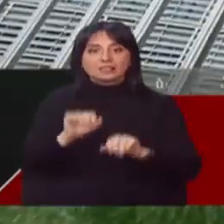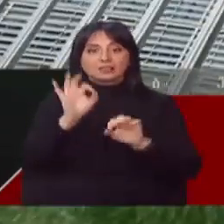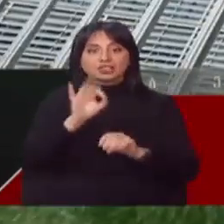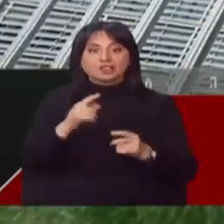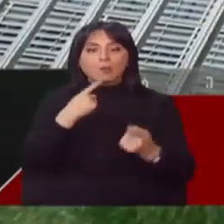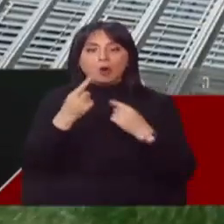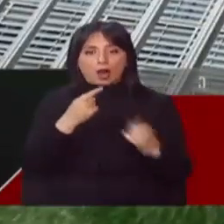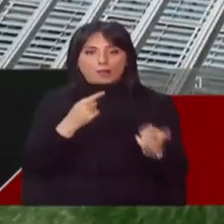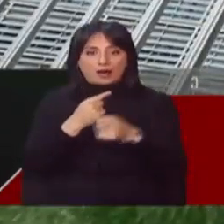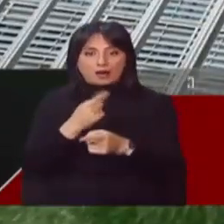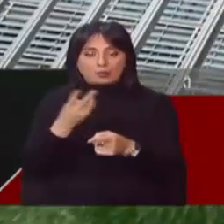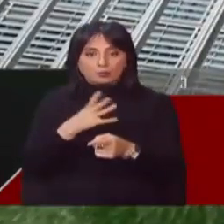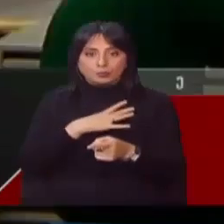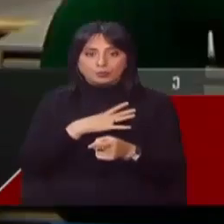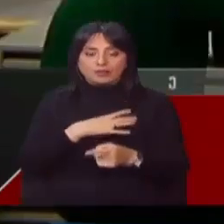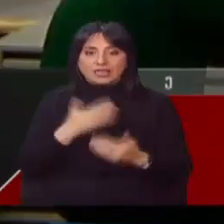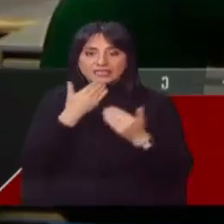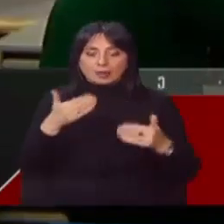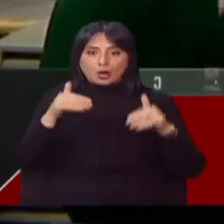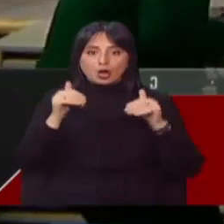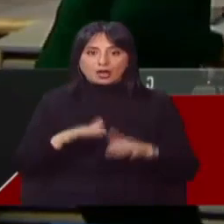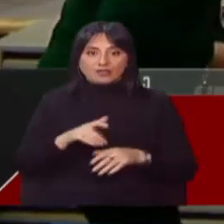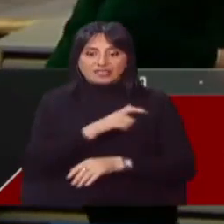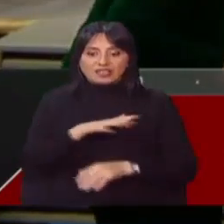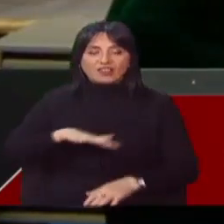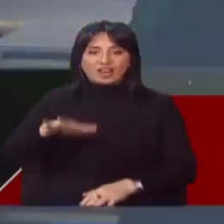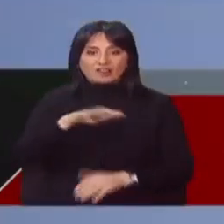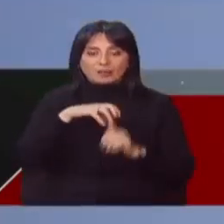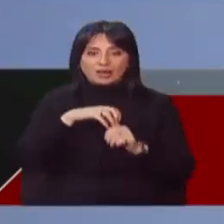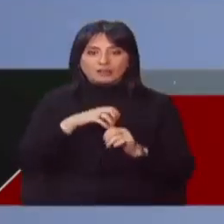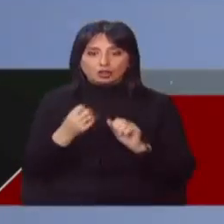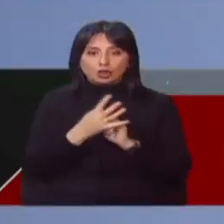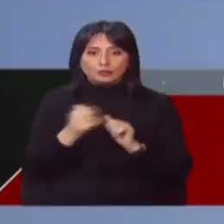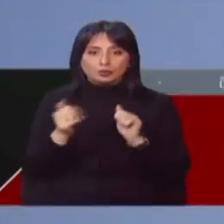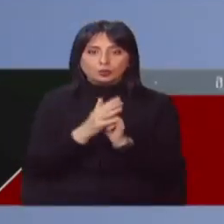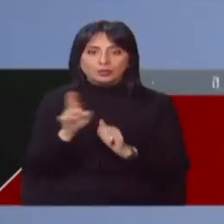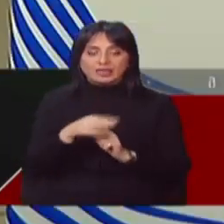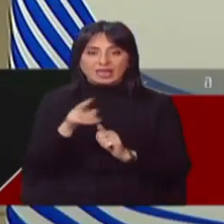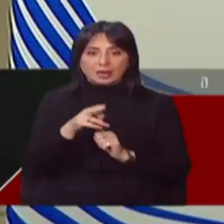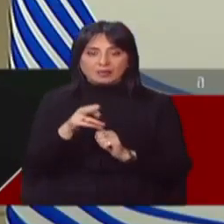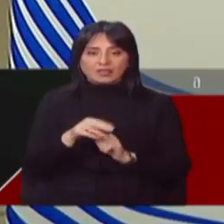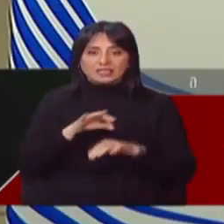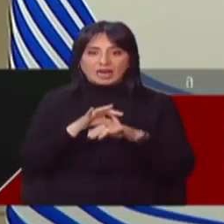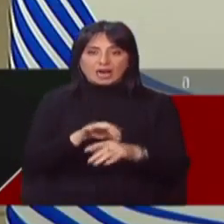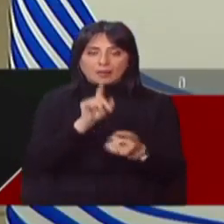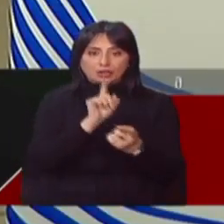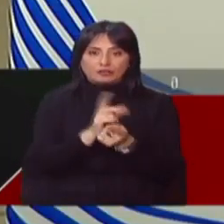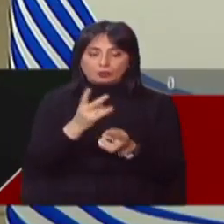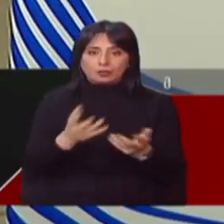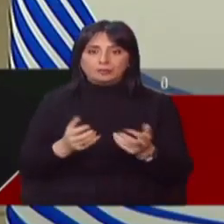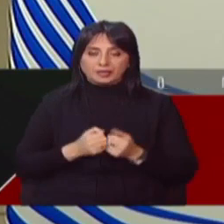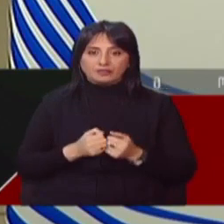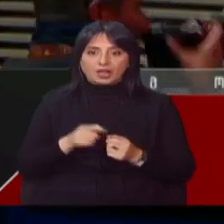შესახებ მოლაპარაკებების დაწყებაზე. საბოლოო გადაწყვეტილება წევრი ქვეყნების ლიდერებმა 14-15 დეკემბერს გამართულ შეხვედრაზე უნდა